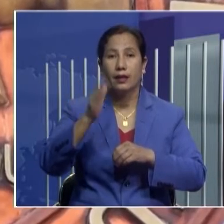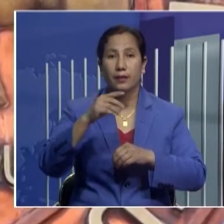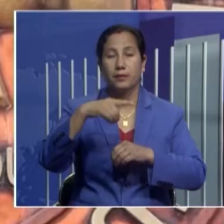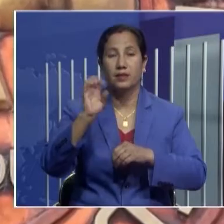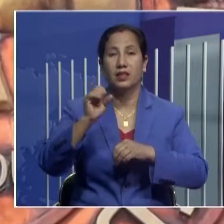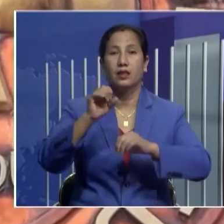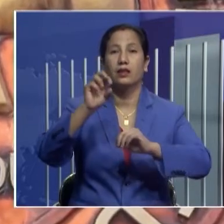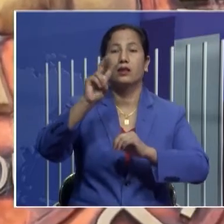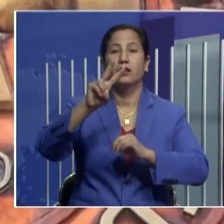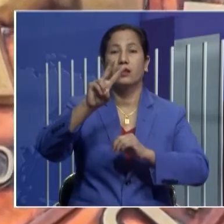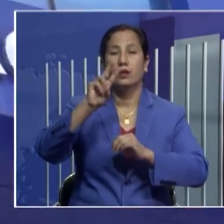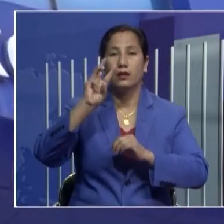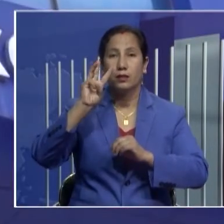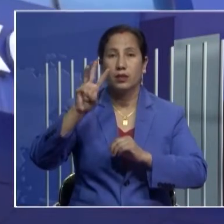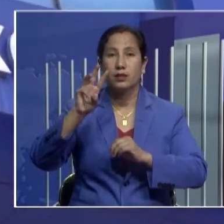32.39 अङ्कले घटेर